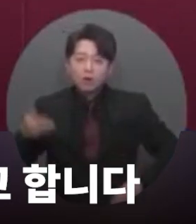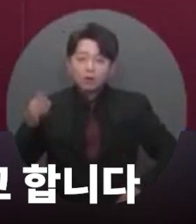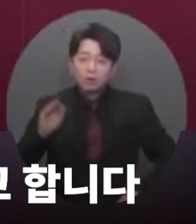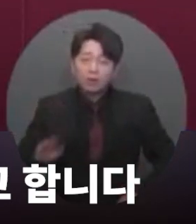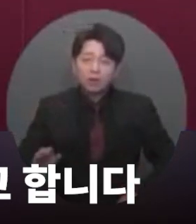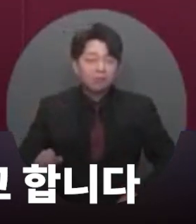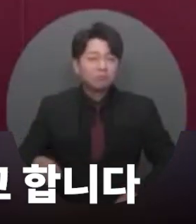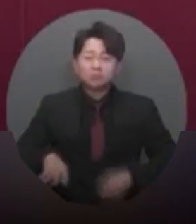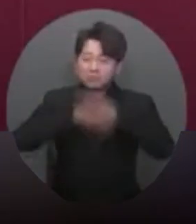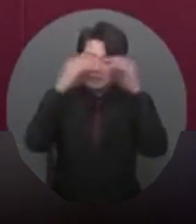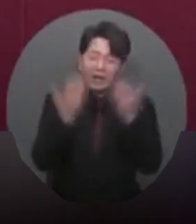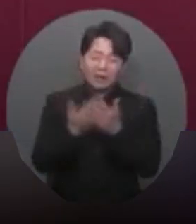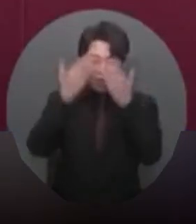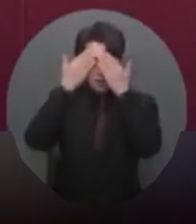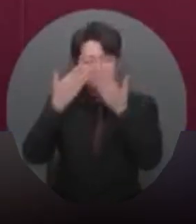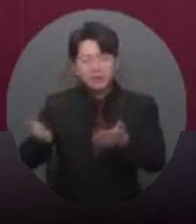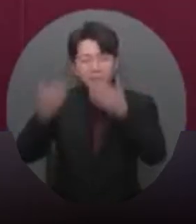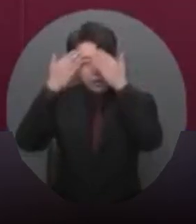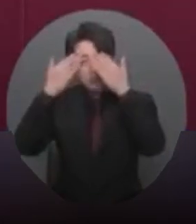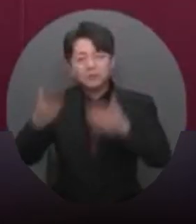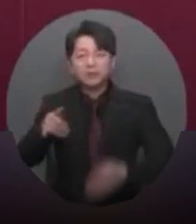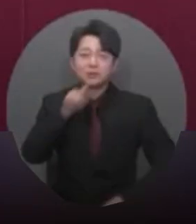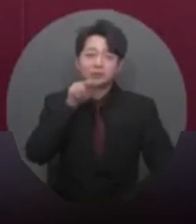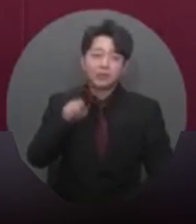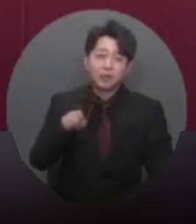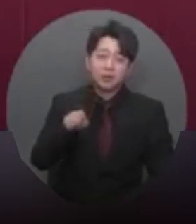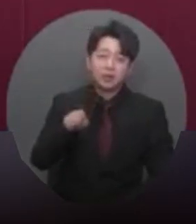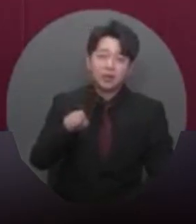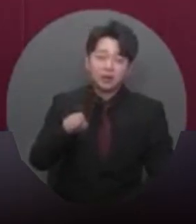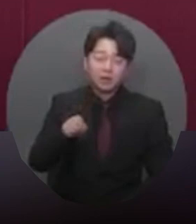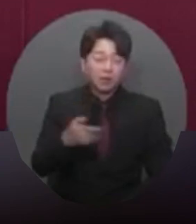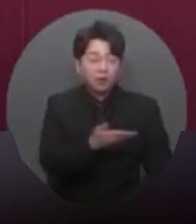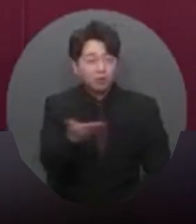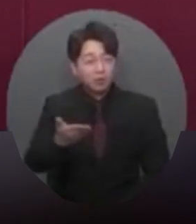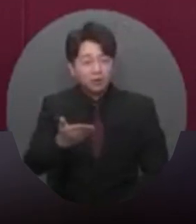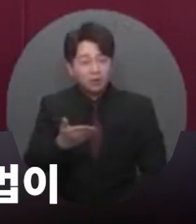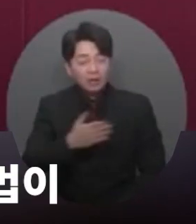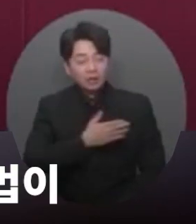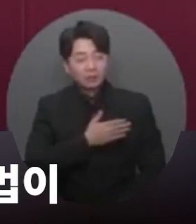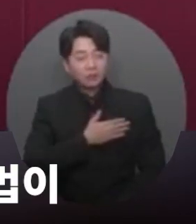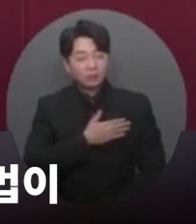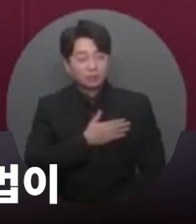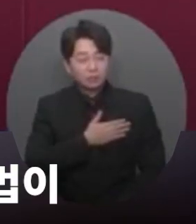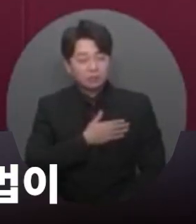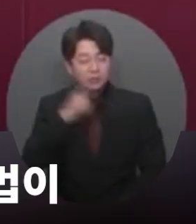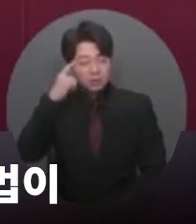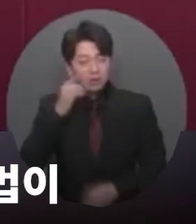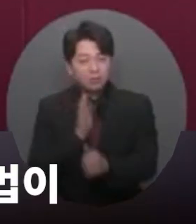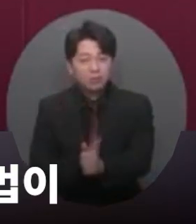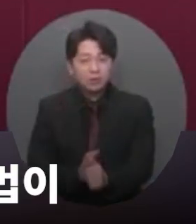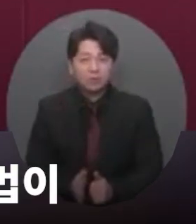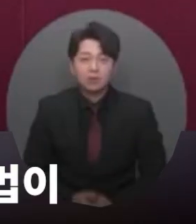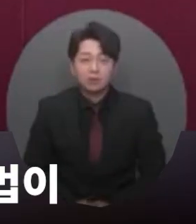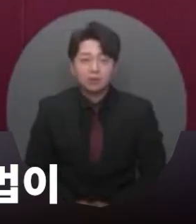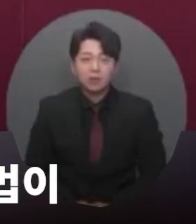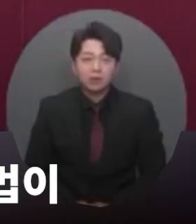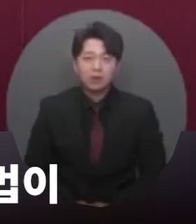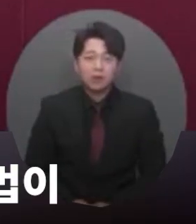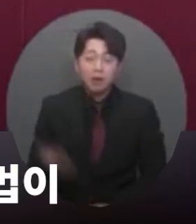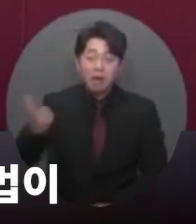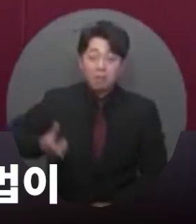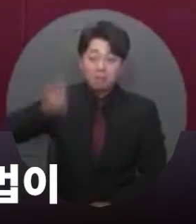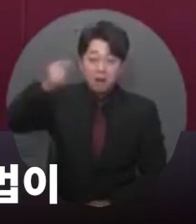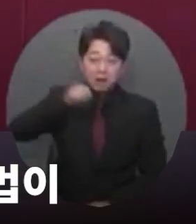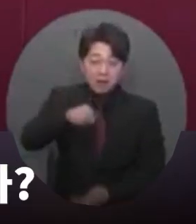제작 합니다 의원님들 가슴에 손을 얹고 생각해 봅시다 지금 이 자리에서 패스트 트랙을 펴야 할